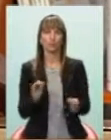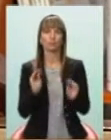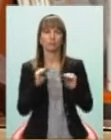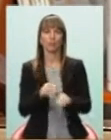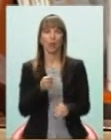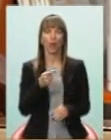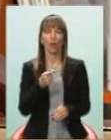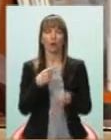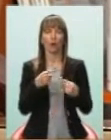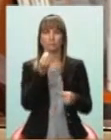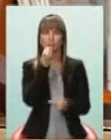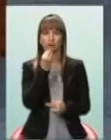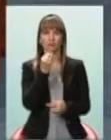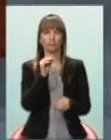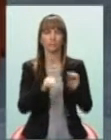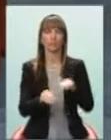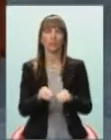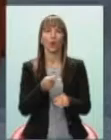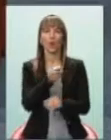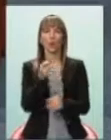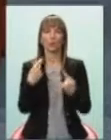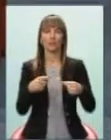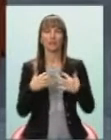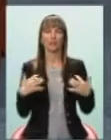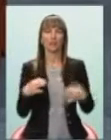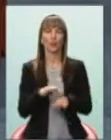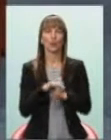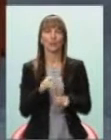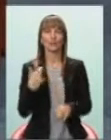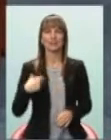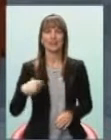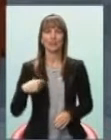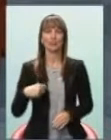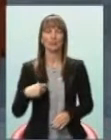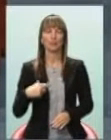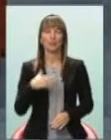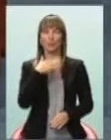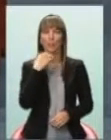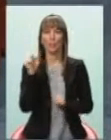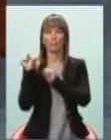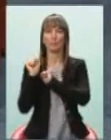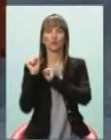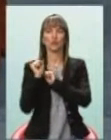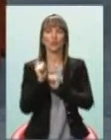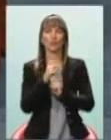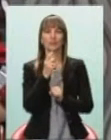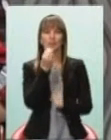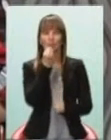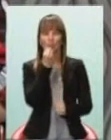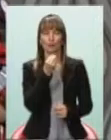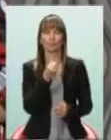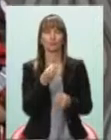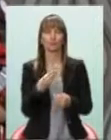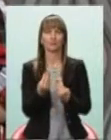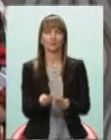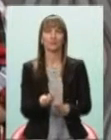корм, кормит разных животных, носит на себе много мешков с кормом.